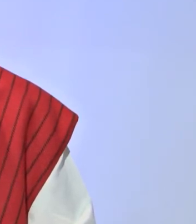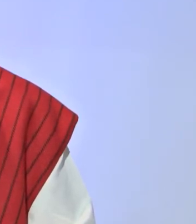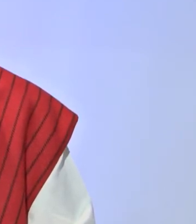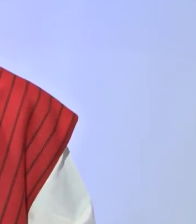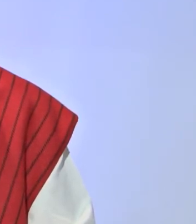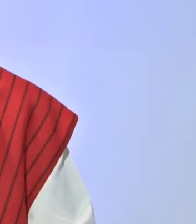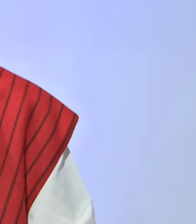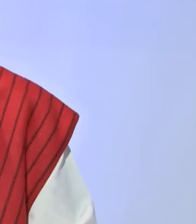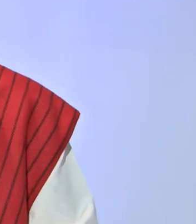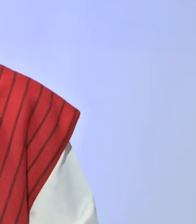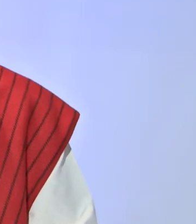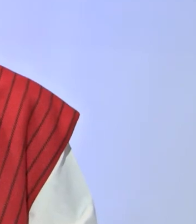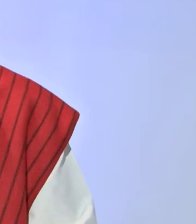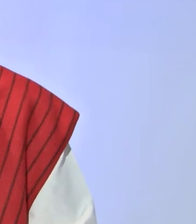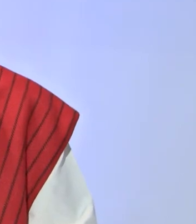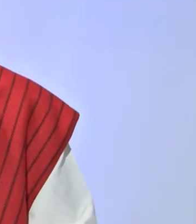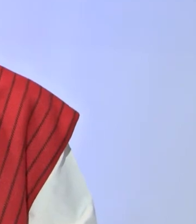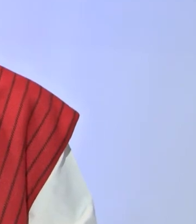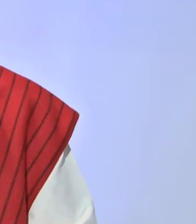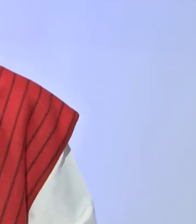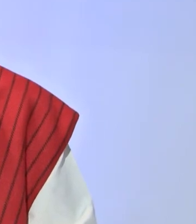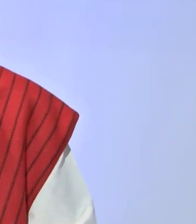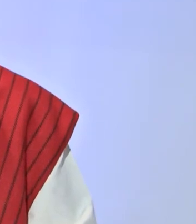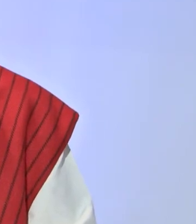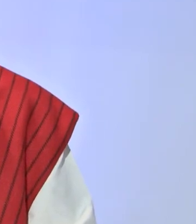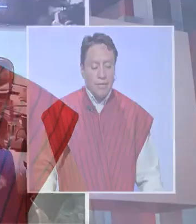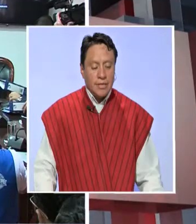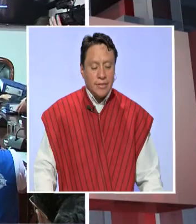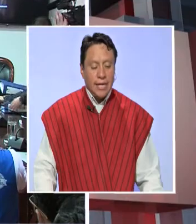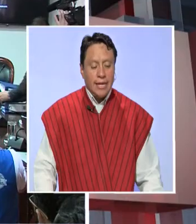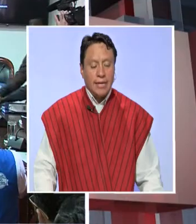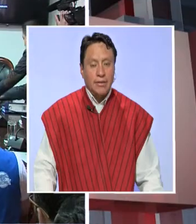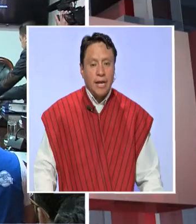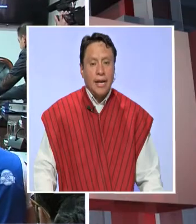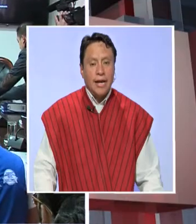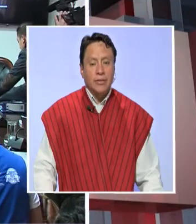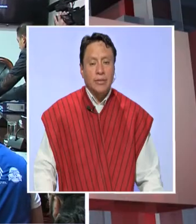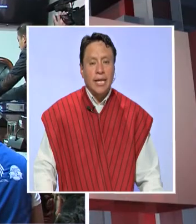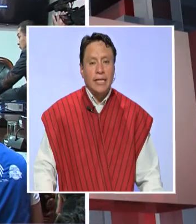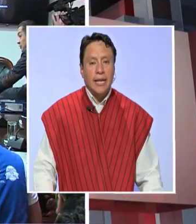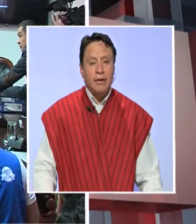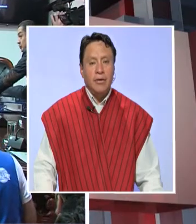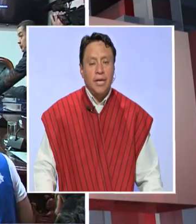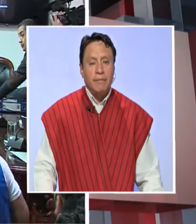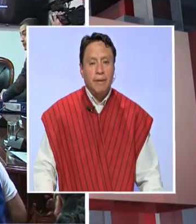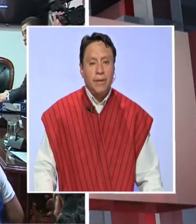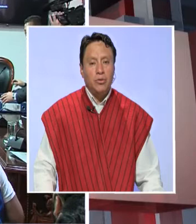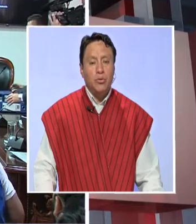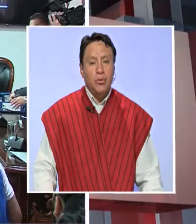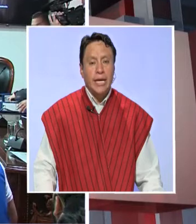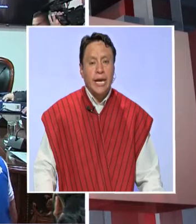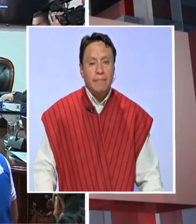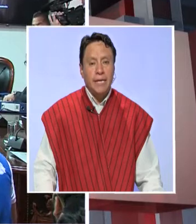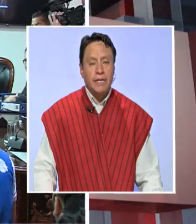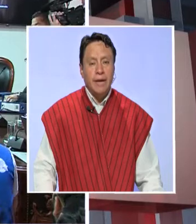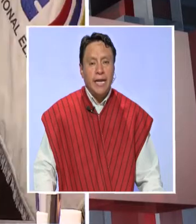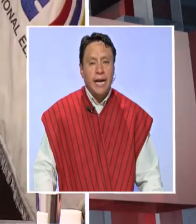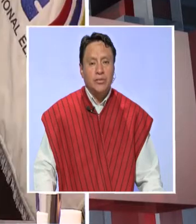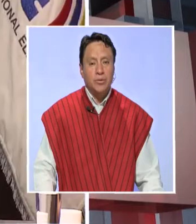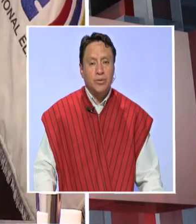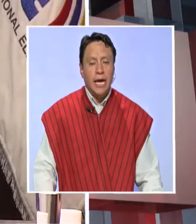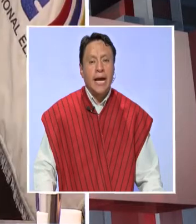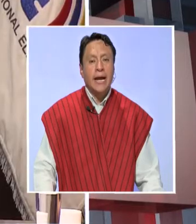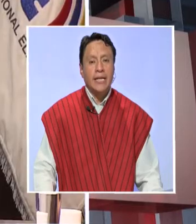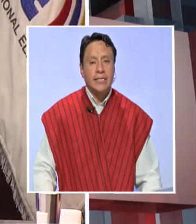Plan consulta popular. Kunankai punja mika y Consejo Nacional Electoral hatun tandanakui imapitukui kaipi